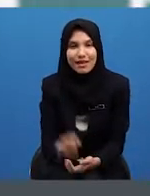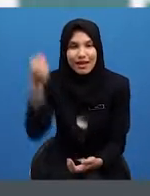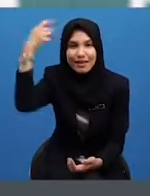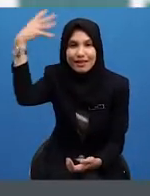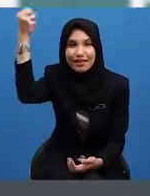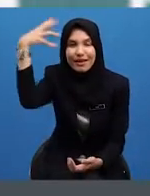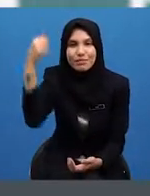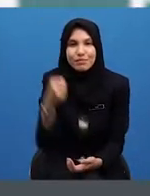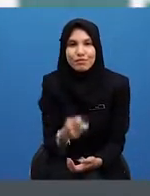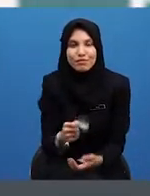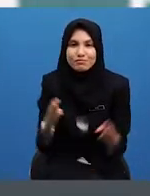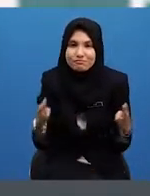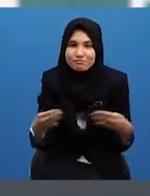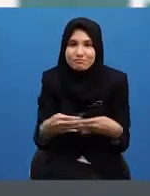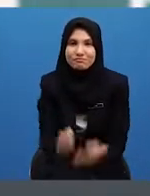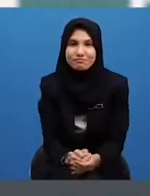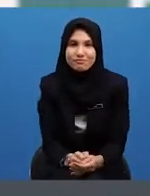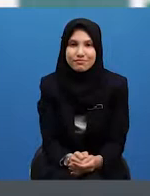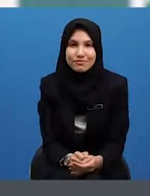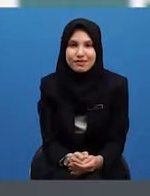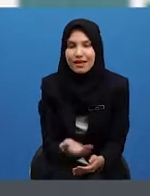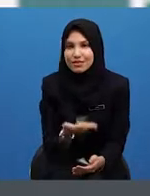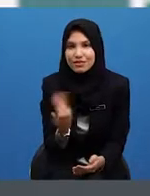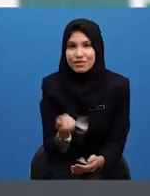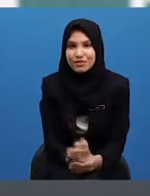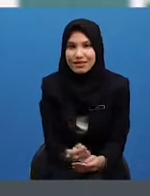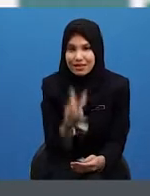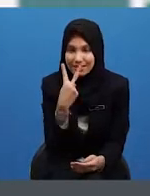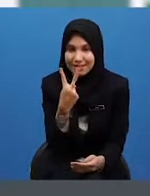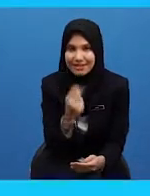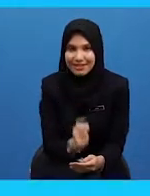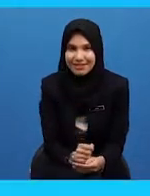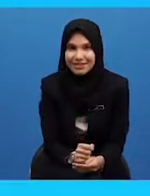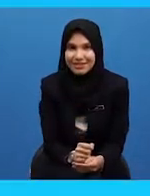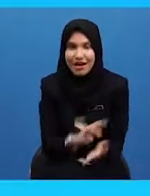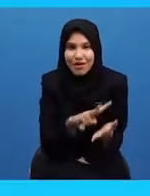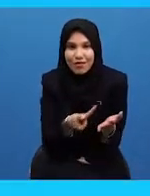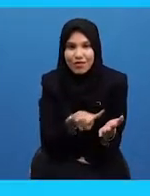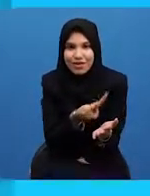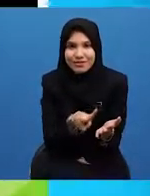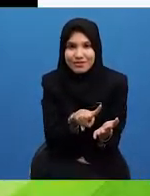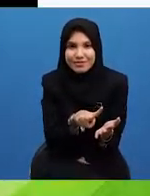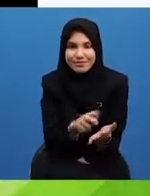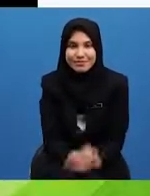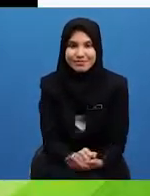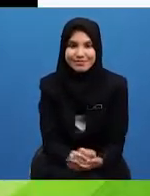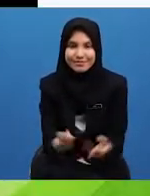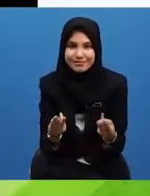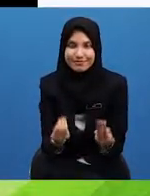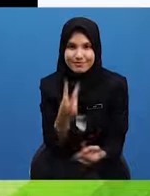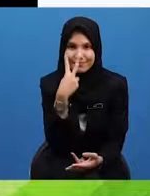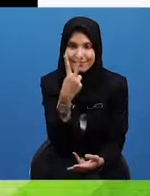studio dibagi jumlah kita tengok video ni dulu Mari kita lihat